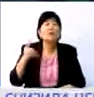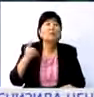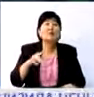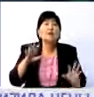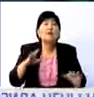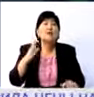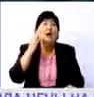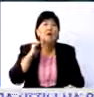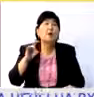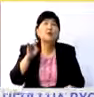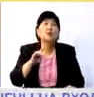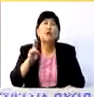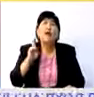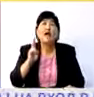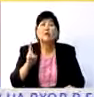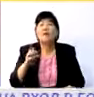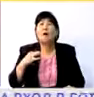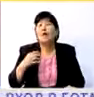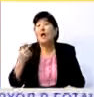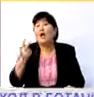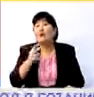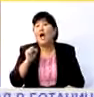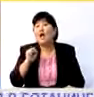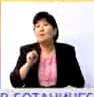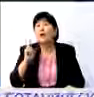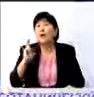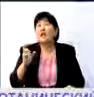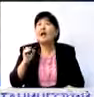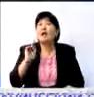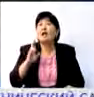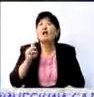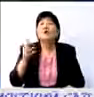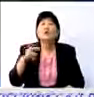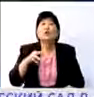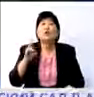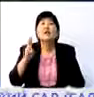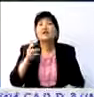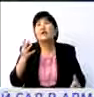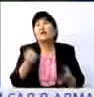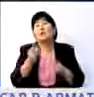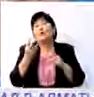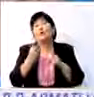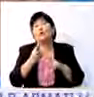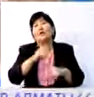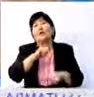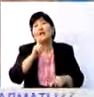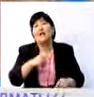место – алматинец Рустам Кайртайулы. Второе – Айбек Калиев из Аркалыка. Мухтар Ниязов замкнул тройку